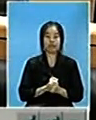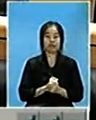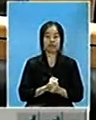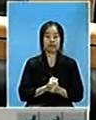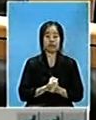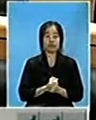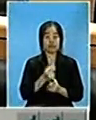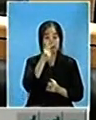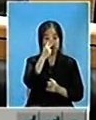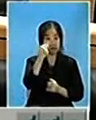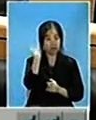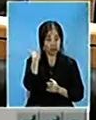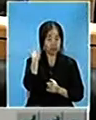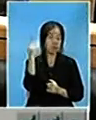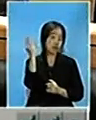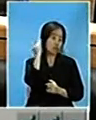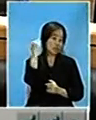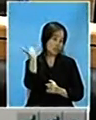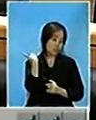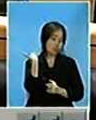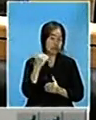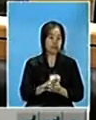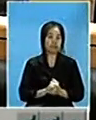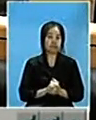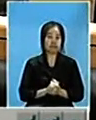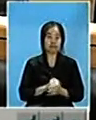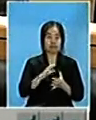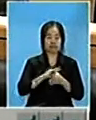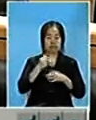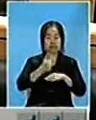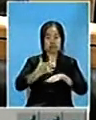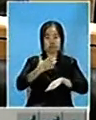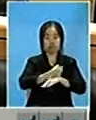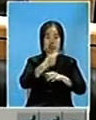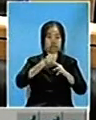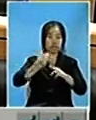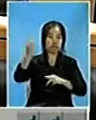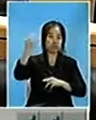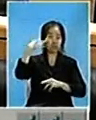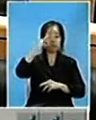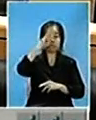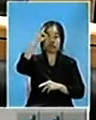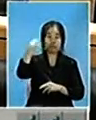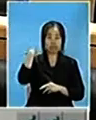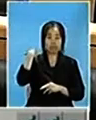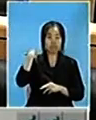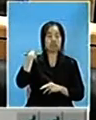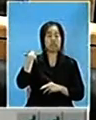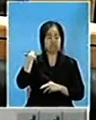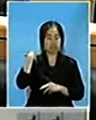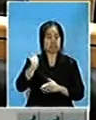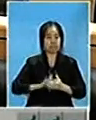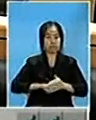เคยเห็นไหมครับเคยได้ยินไหมเวลานักการเมืองระดับใหญ่ถูกฟ้องเนี่ยมีการวิ่งเต้นศาล